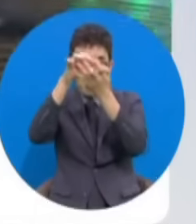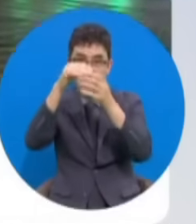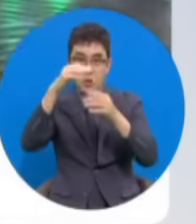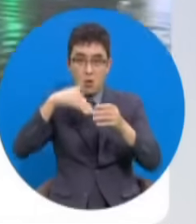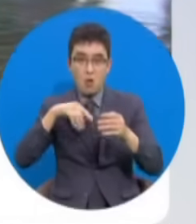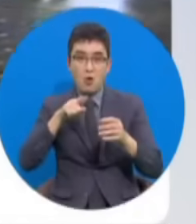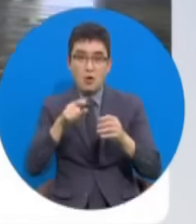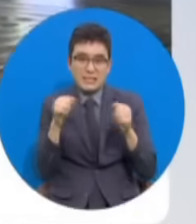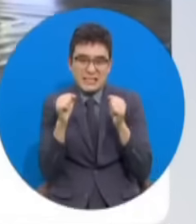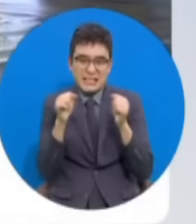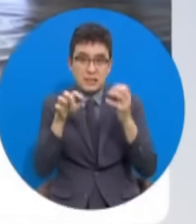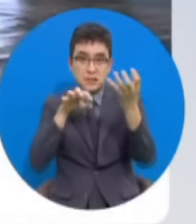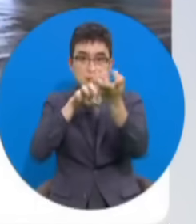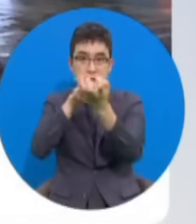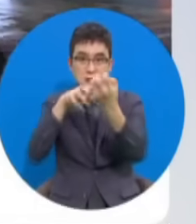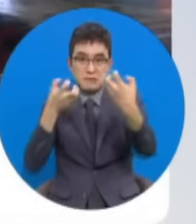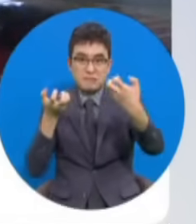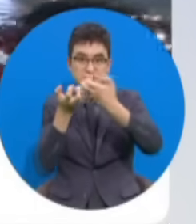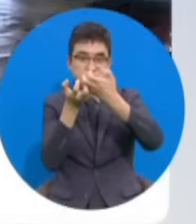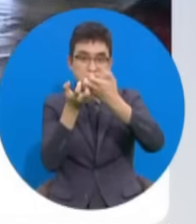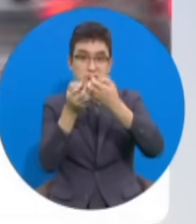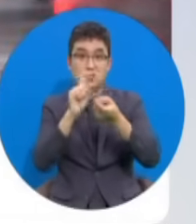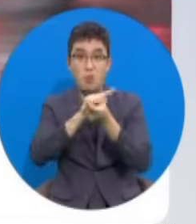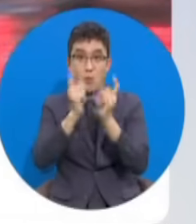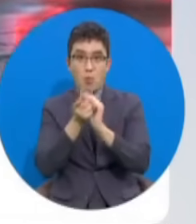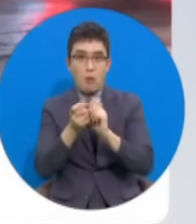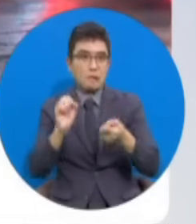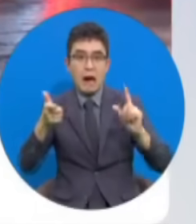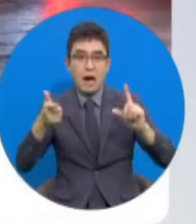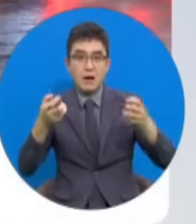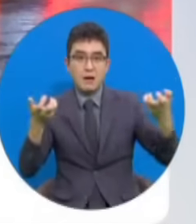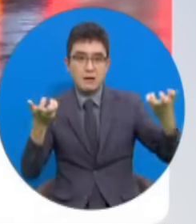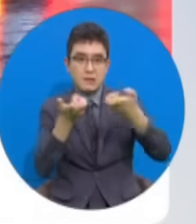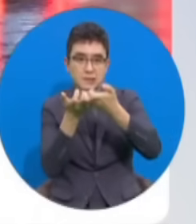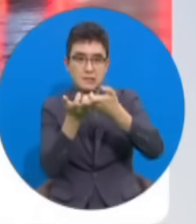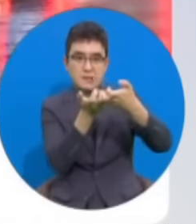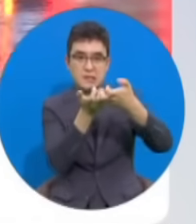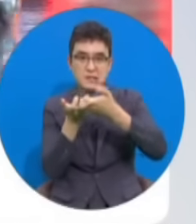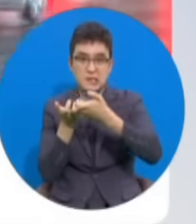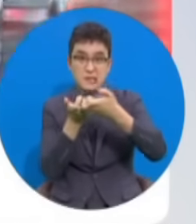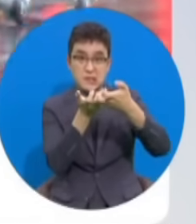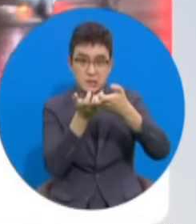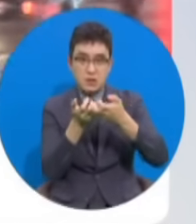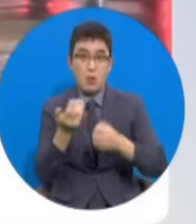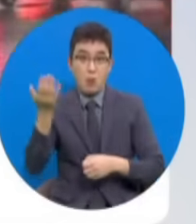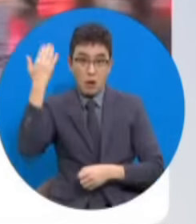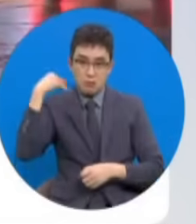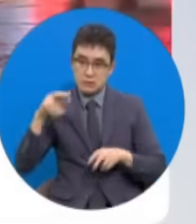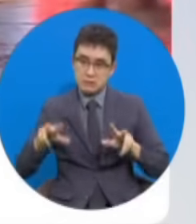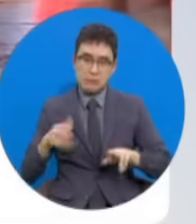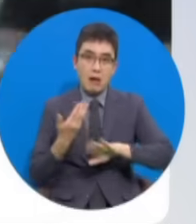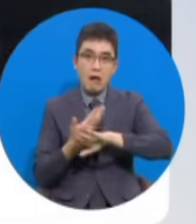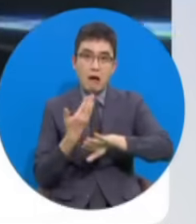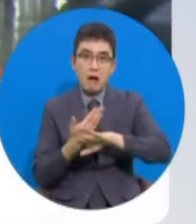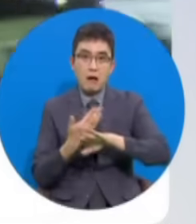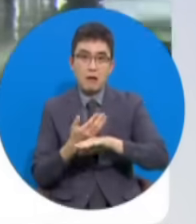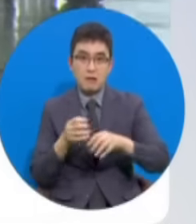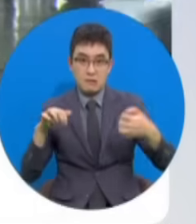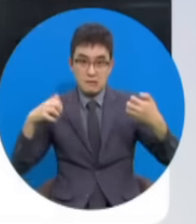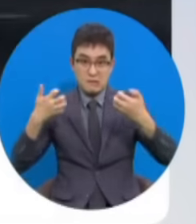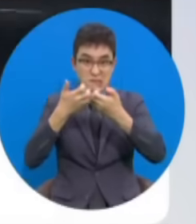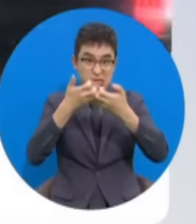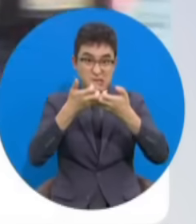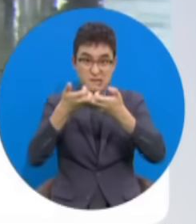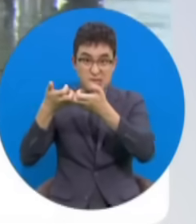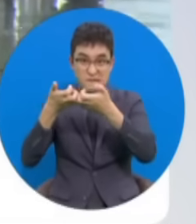공기가 유입되면서 계속해서 극단적인 서로 다른 성격의 공기들이 대립을 하기 때문에 예. 과거와는 다르게 굉장히 집중호우의 형태,